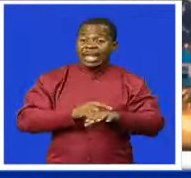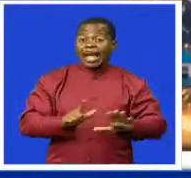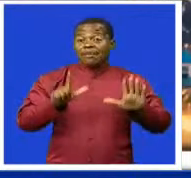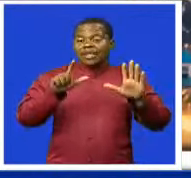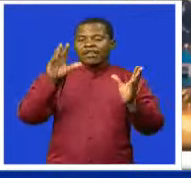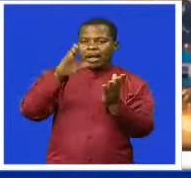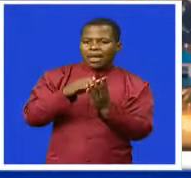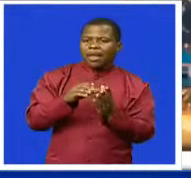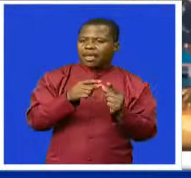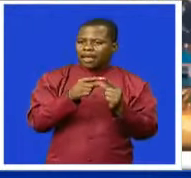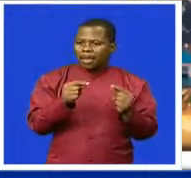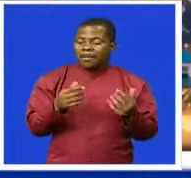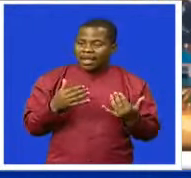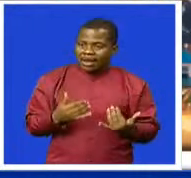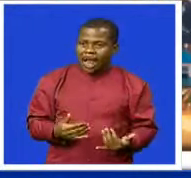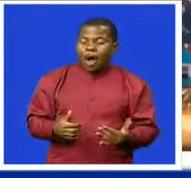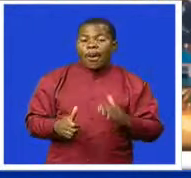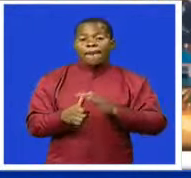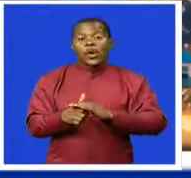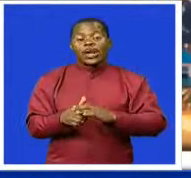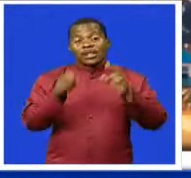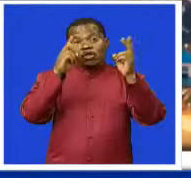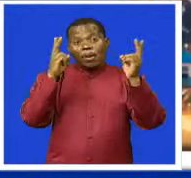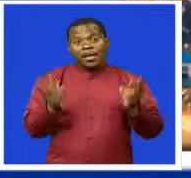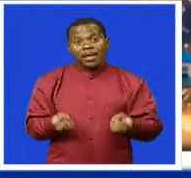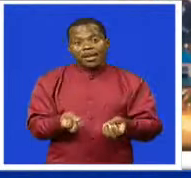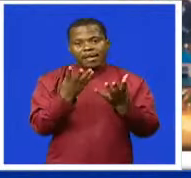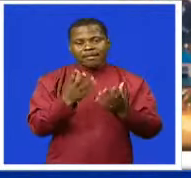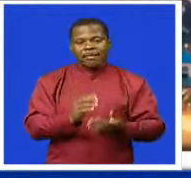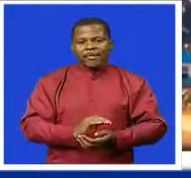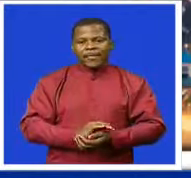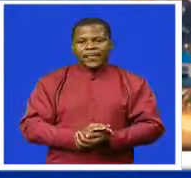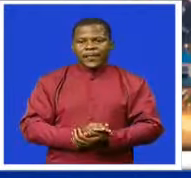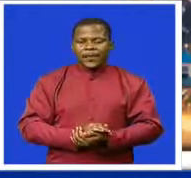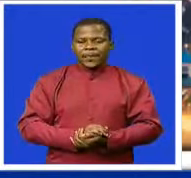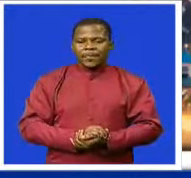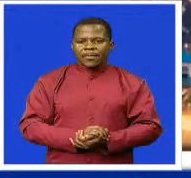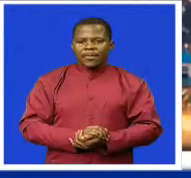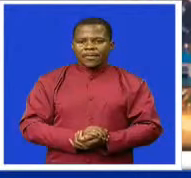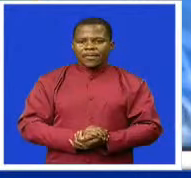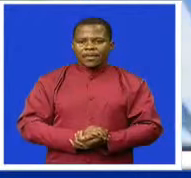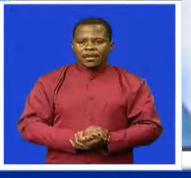tona namhla kusihla kodwa singakabaleke asibuke nathi lethambe embili lomuhla.